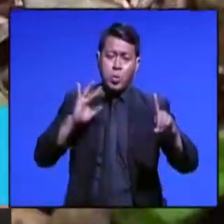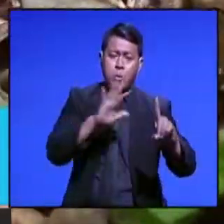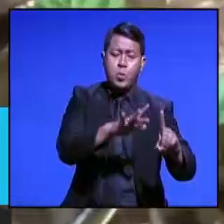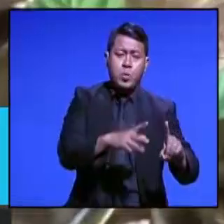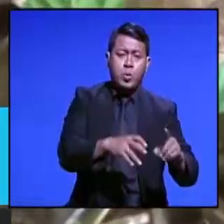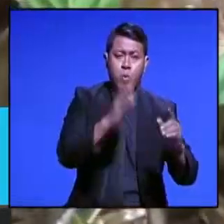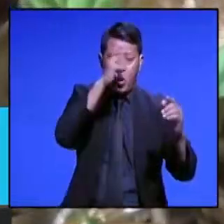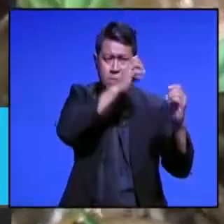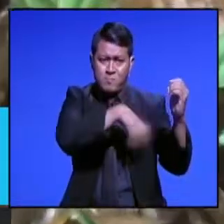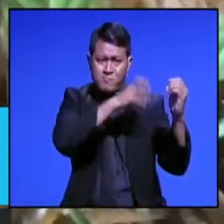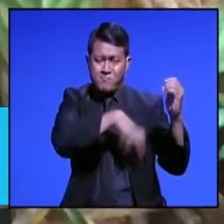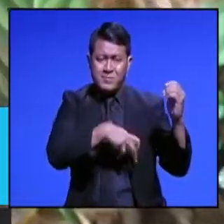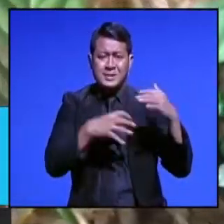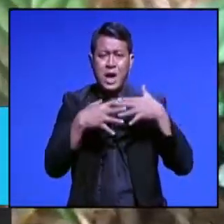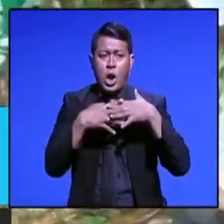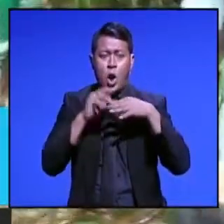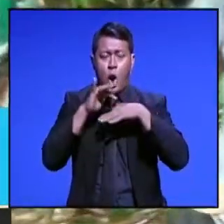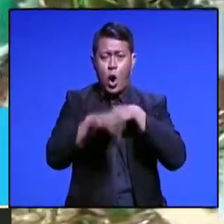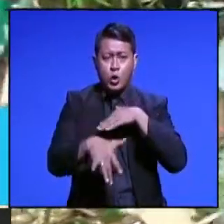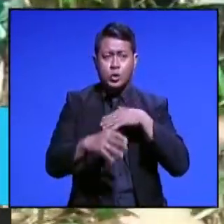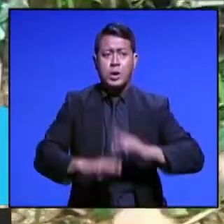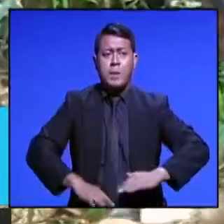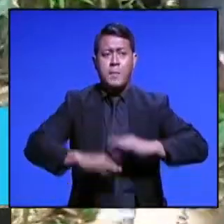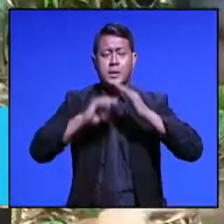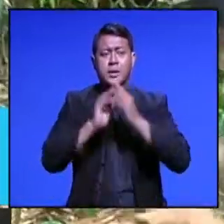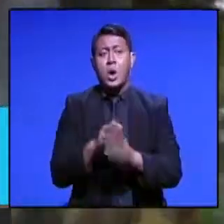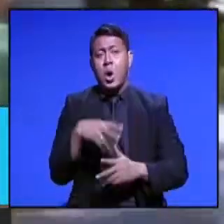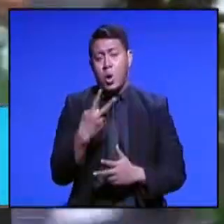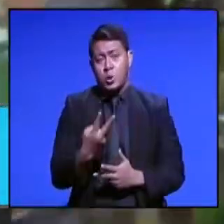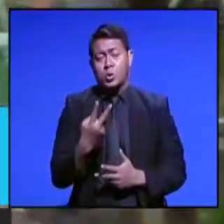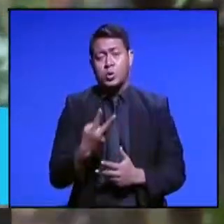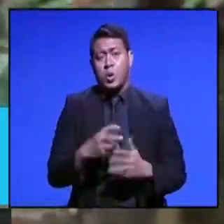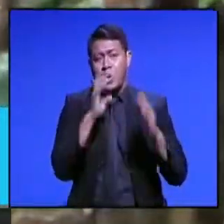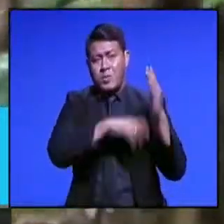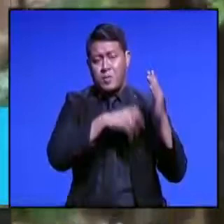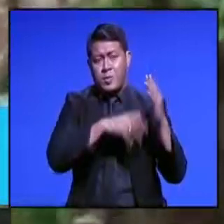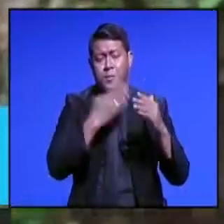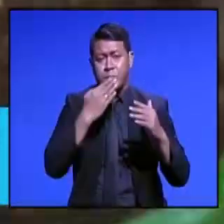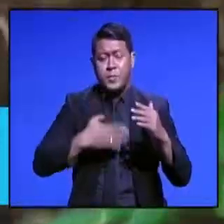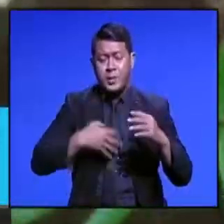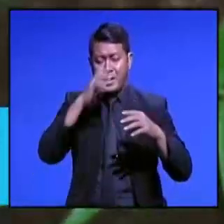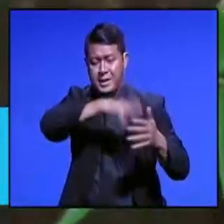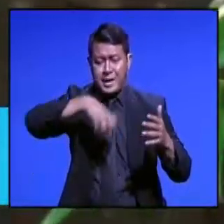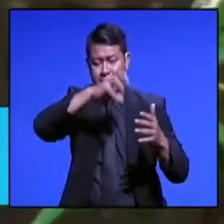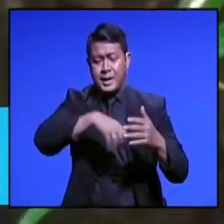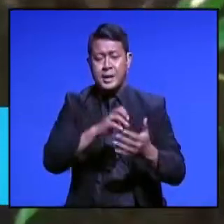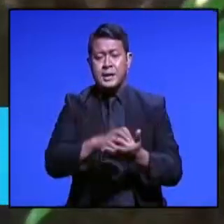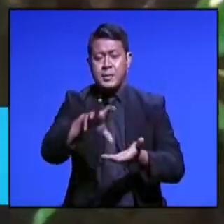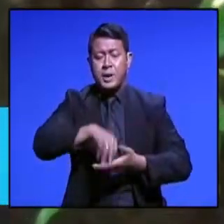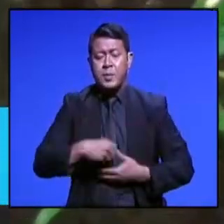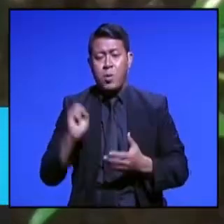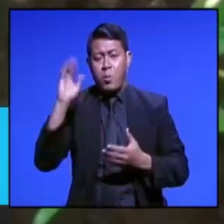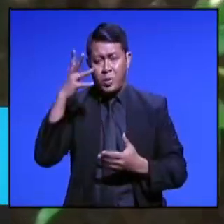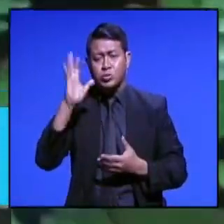emas liar yang kini berdampak longsor serta banjir. 2 penambang emas ilegal yaitu pemilik galian dan penadah emas juga